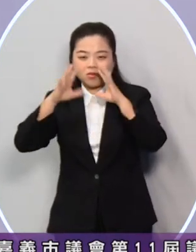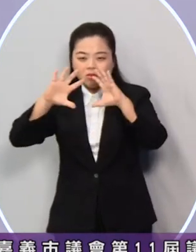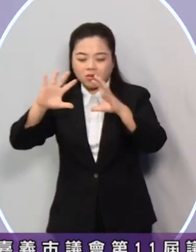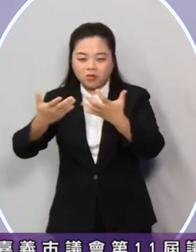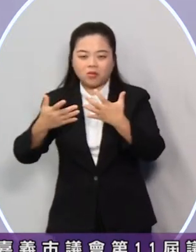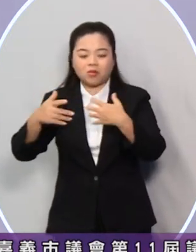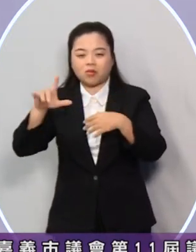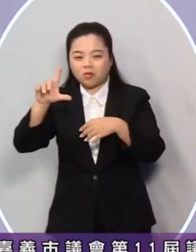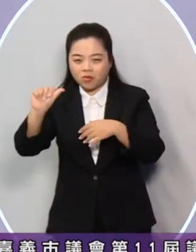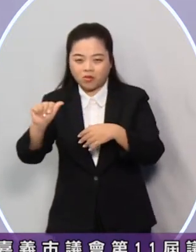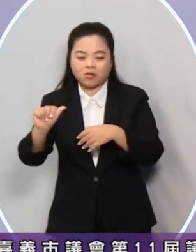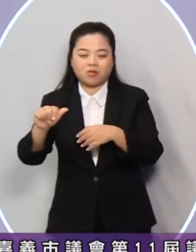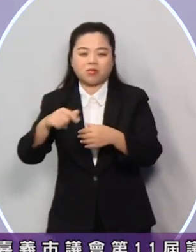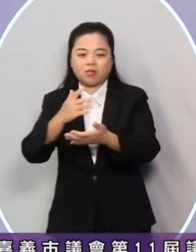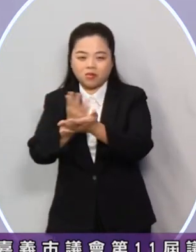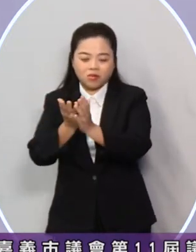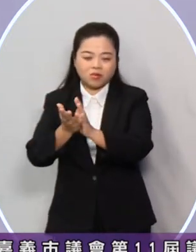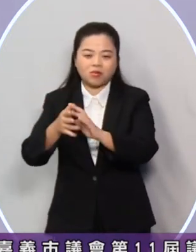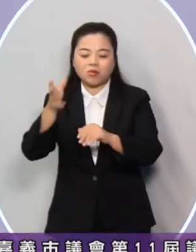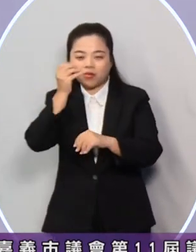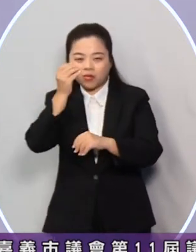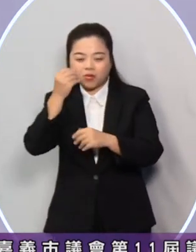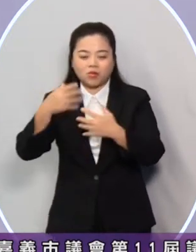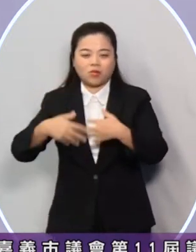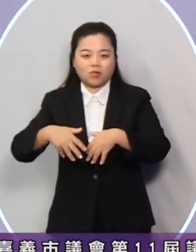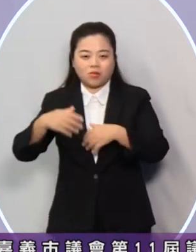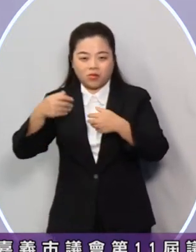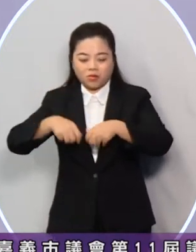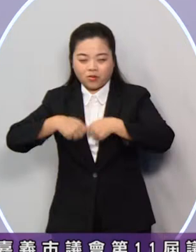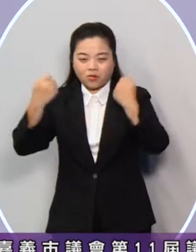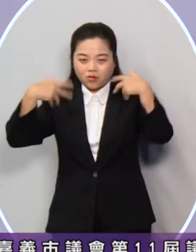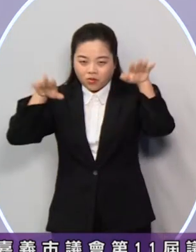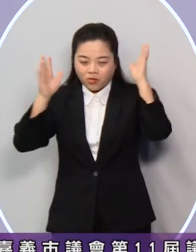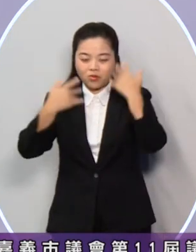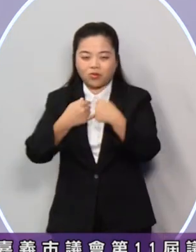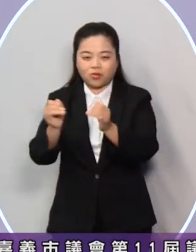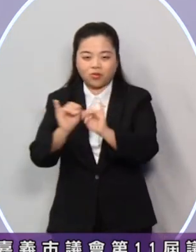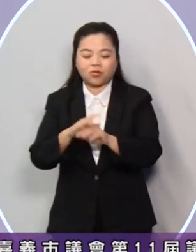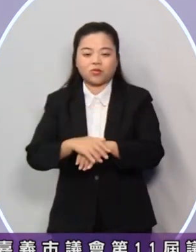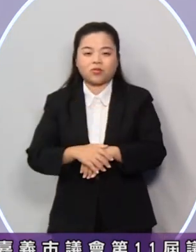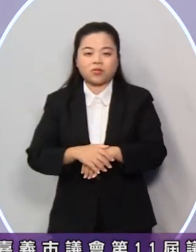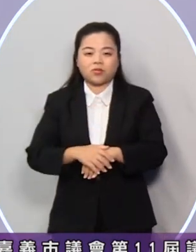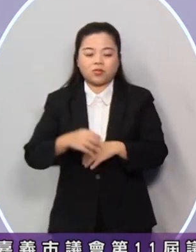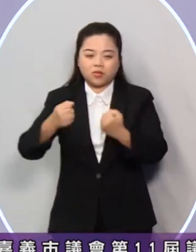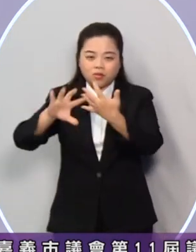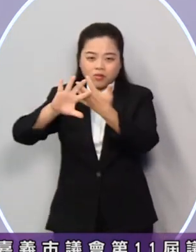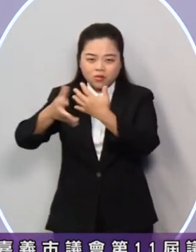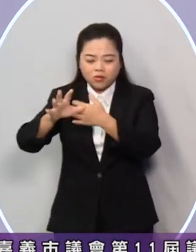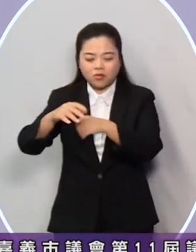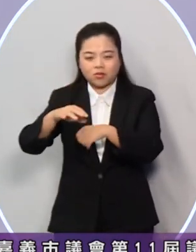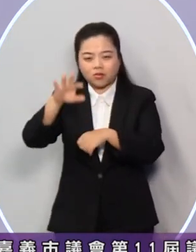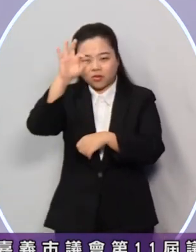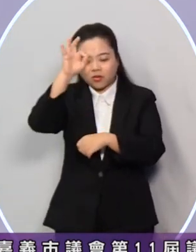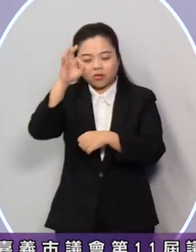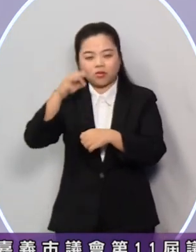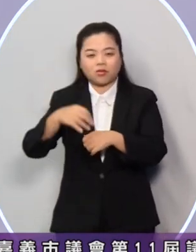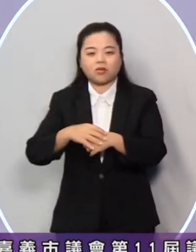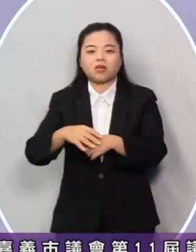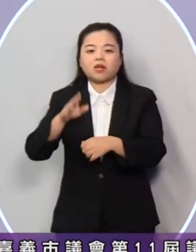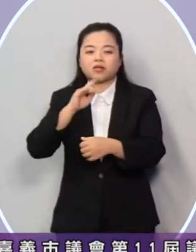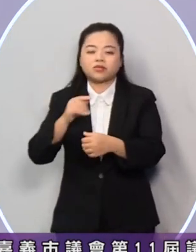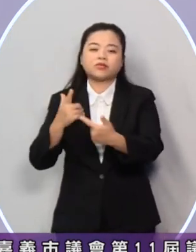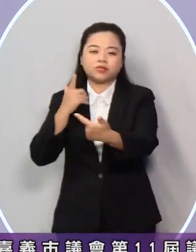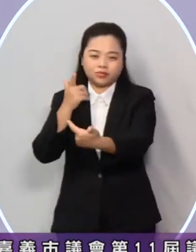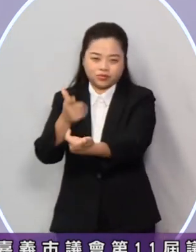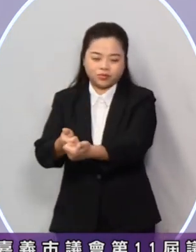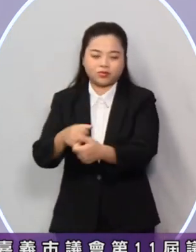去东京我们一定会去歌舞伎町，在大阪我们会去飞田新地。在国外看脱衣舞是入境随